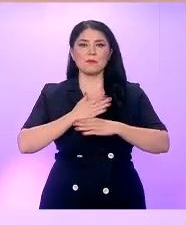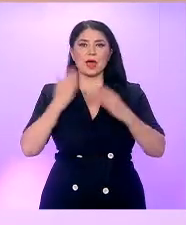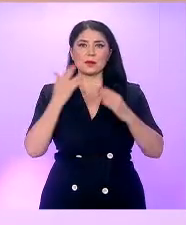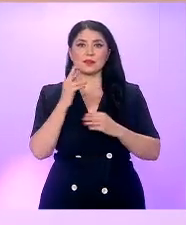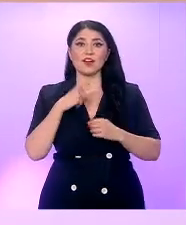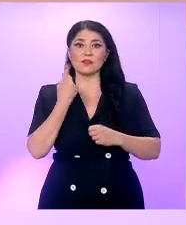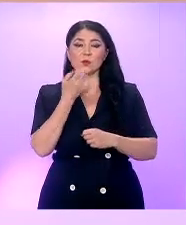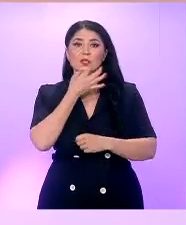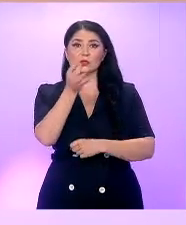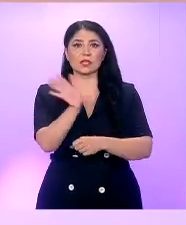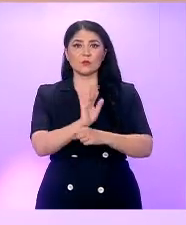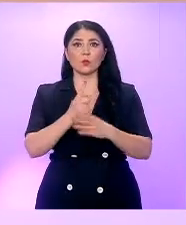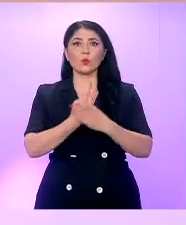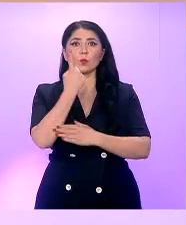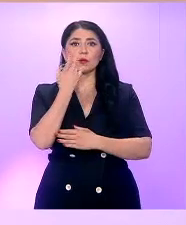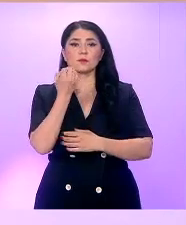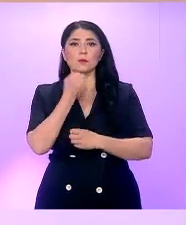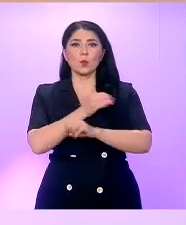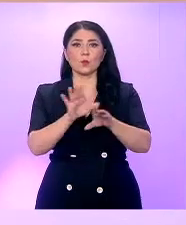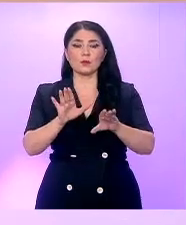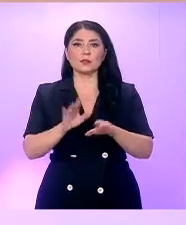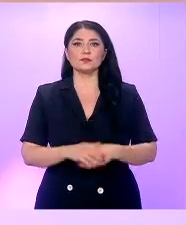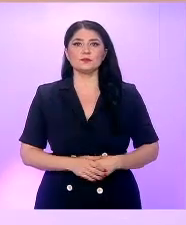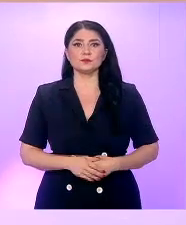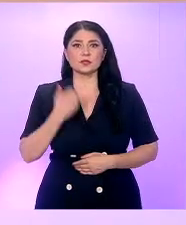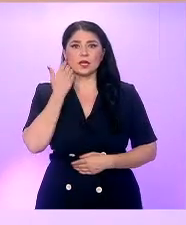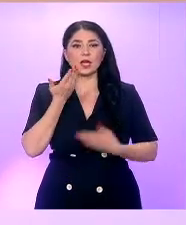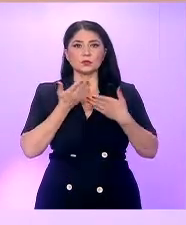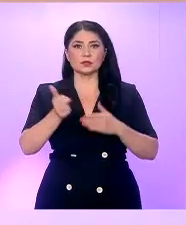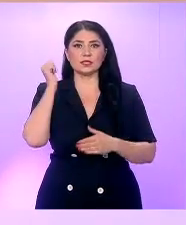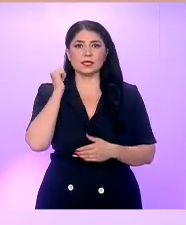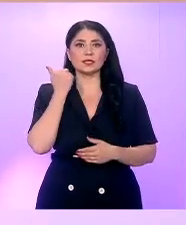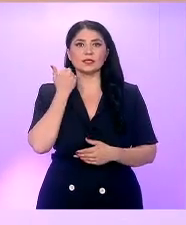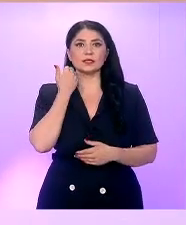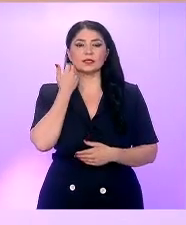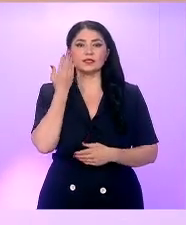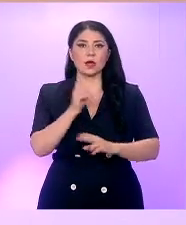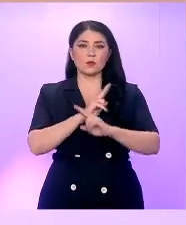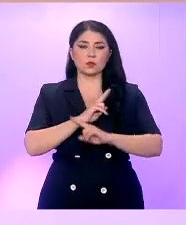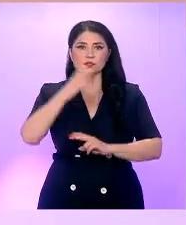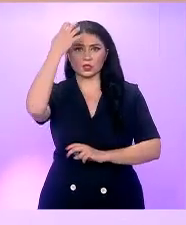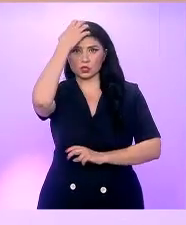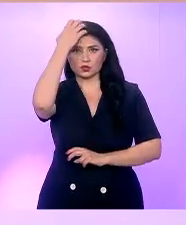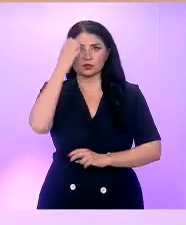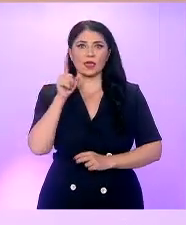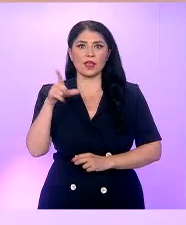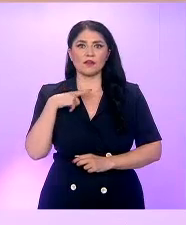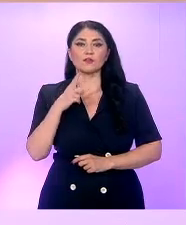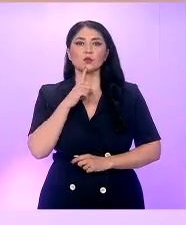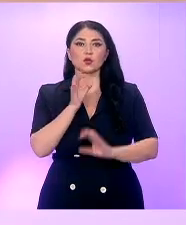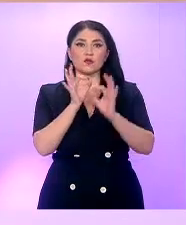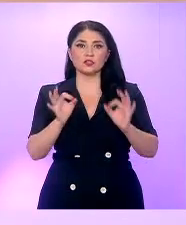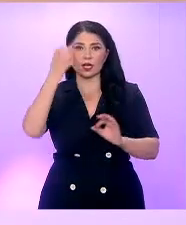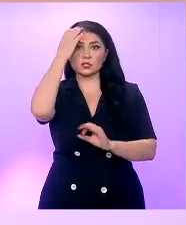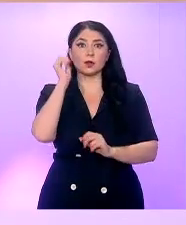discurs televizat, unul dintre primele acte publice ale domniei sale, care a început ieri, în momentul morții reginei. El va fi însă proclamat